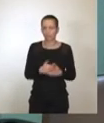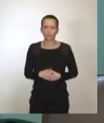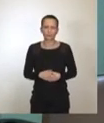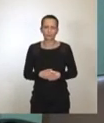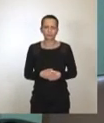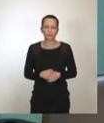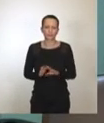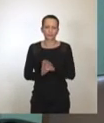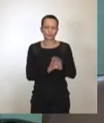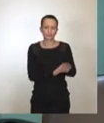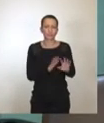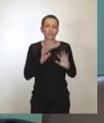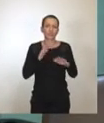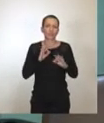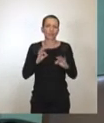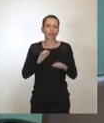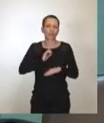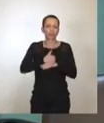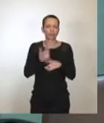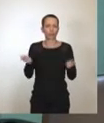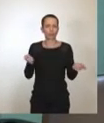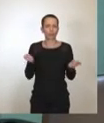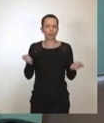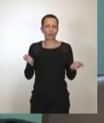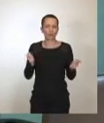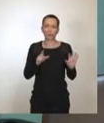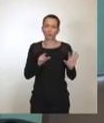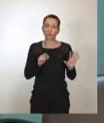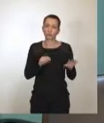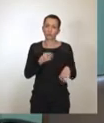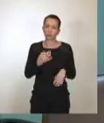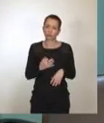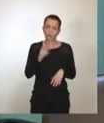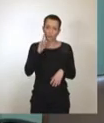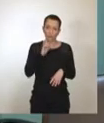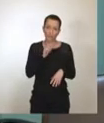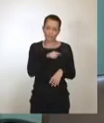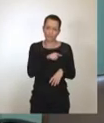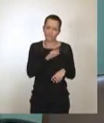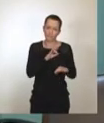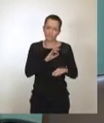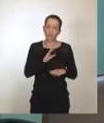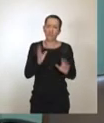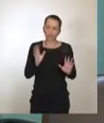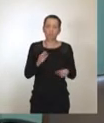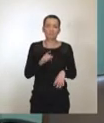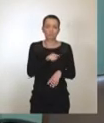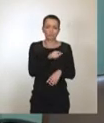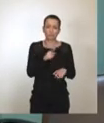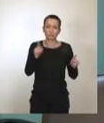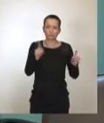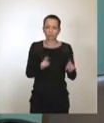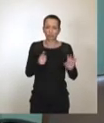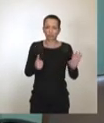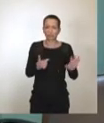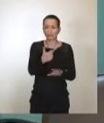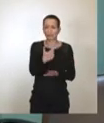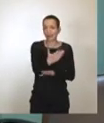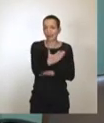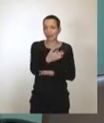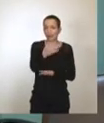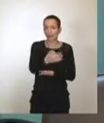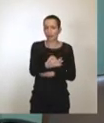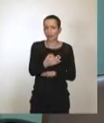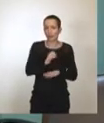En termes d'encadrement, alors qu'on a 70% de femmes, en matière d'encadrement, elles sont seulement 65%. Certes, le chiffre est